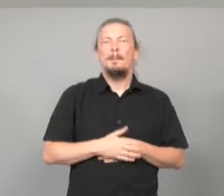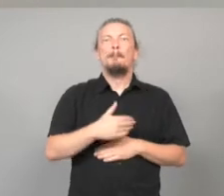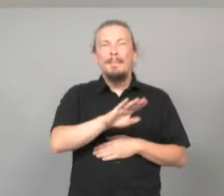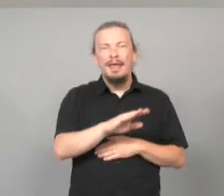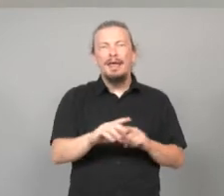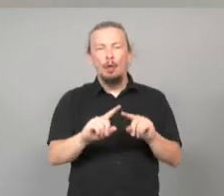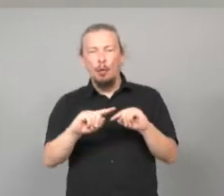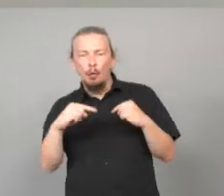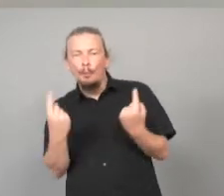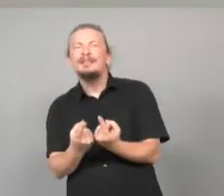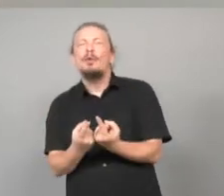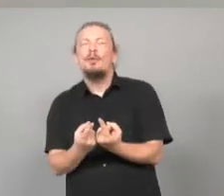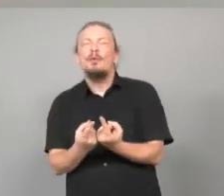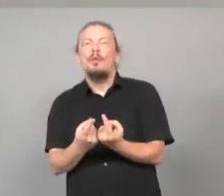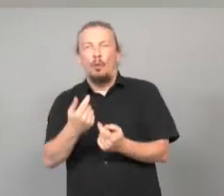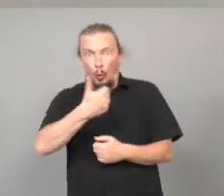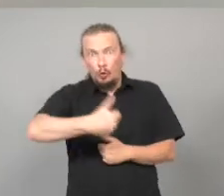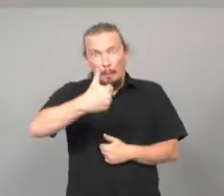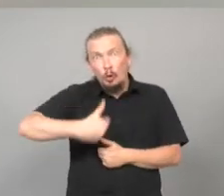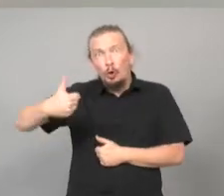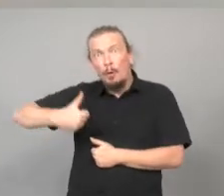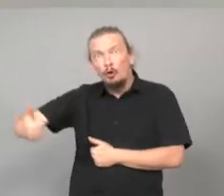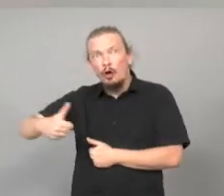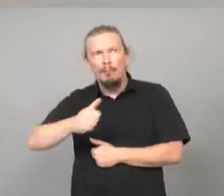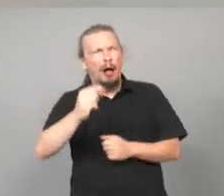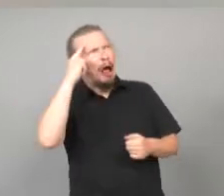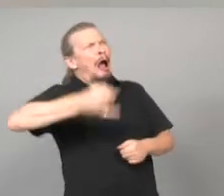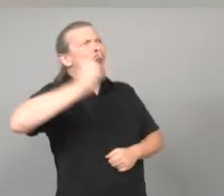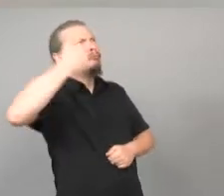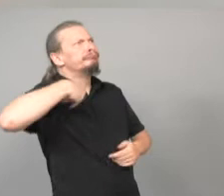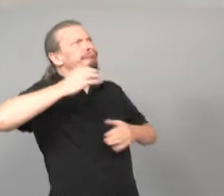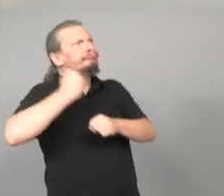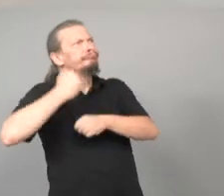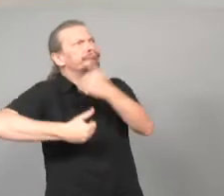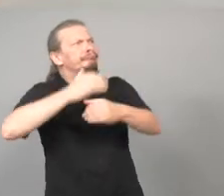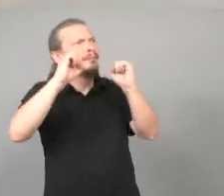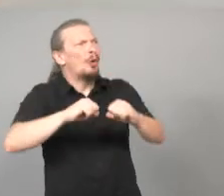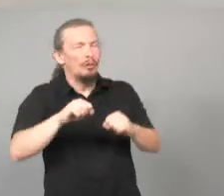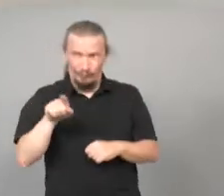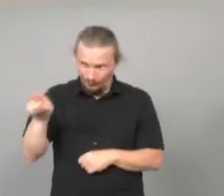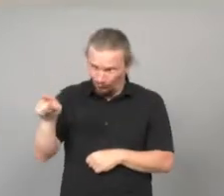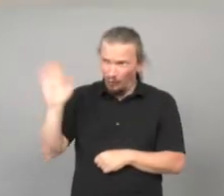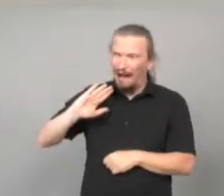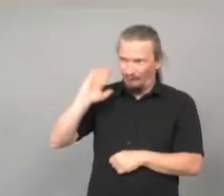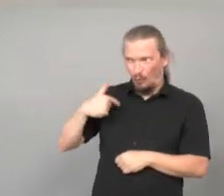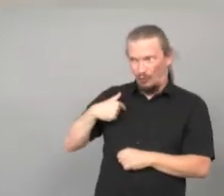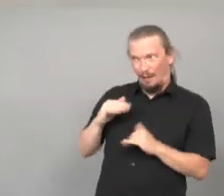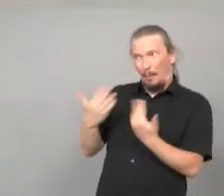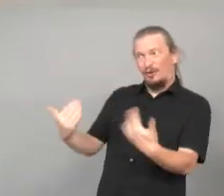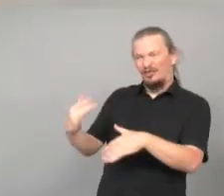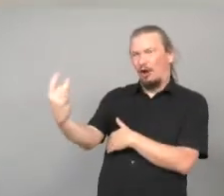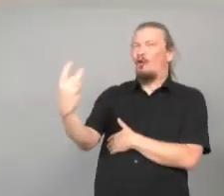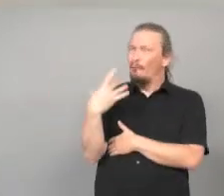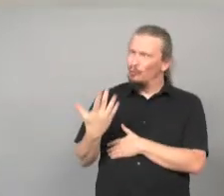puissent se saisir de manière autonome des sujets qui les intéressent, en sachant que vous avez refusé de donner suite à notre proposition que